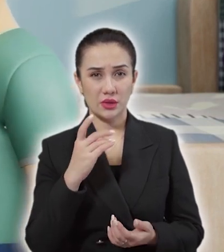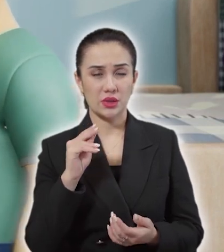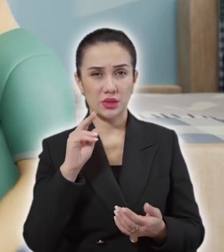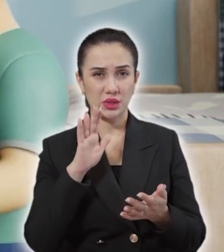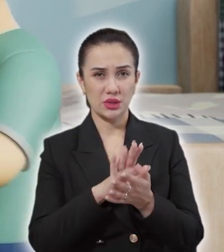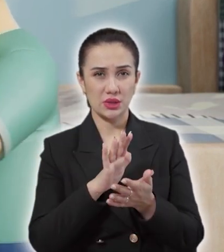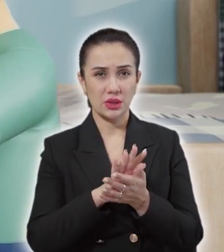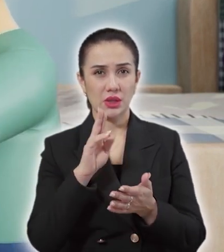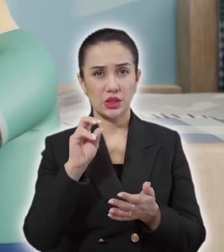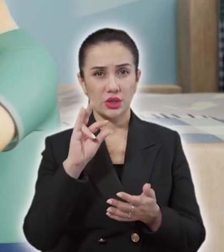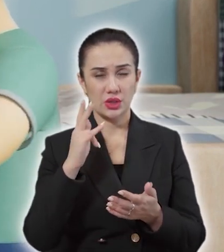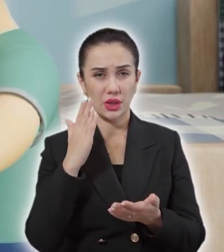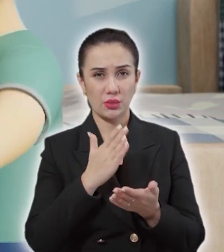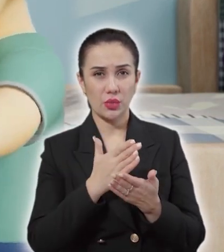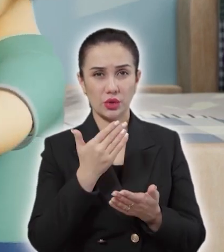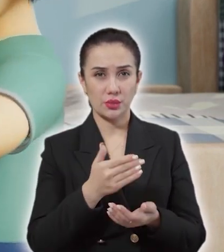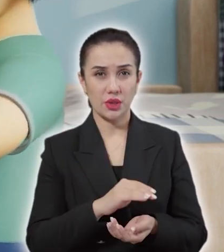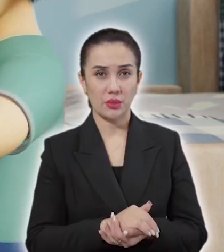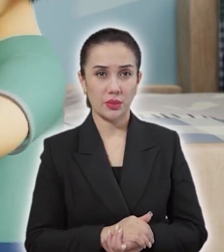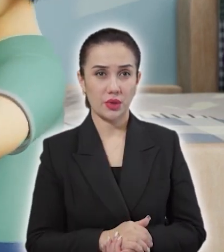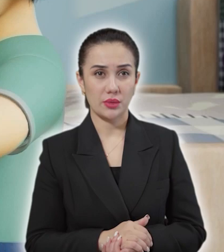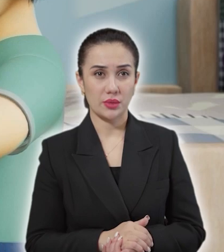Ehe, chang bosib ketibdi.